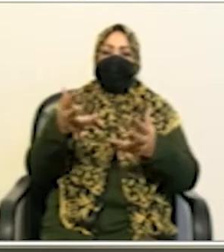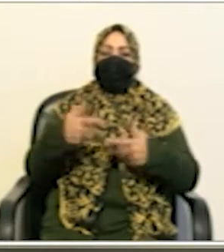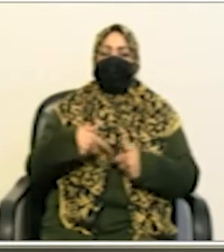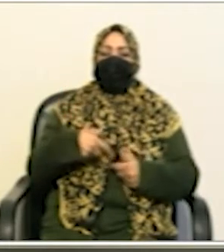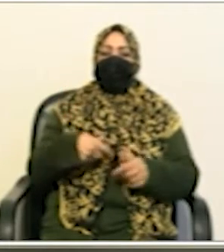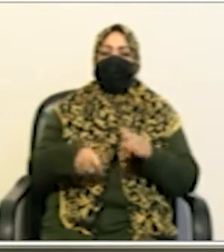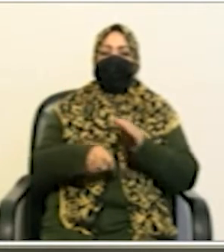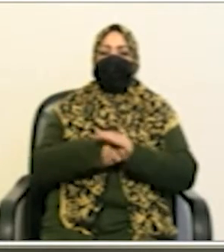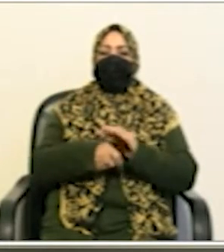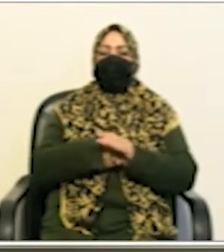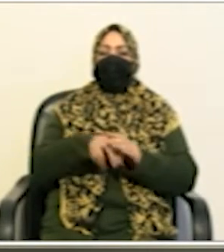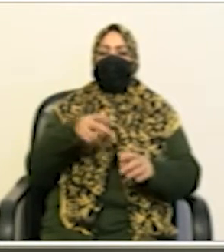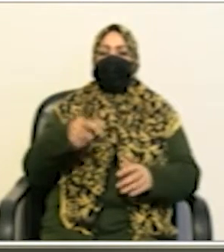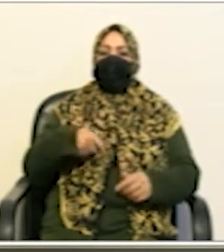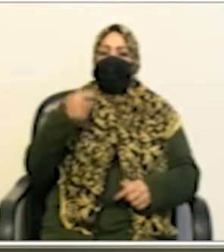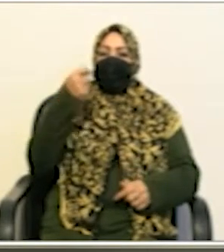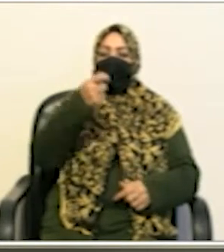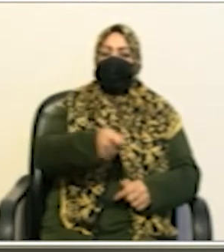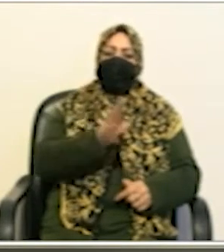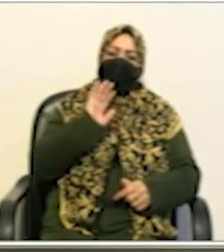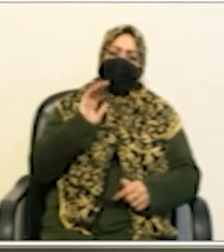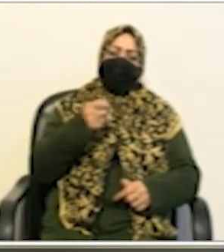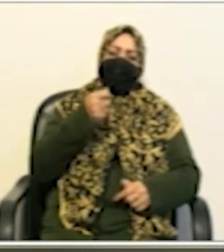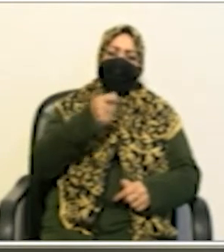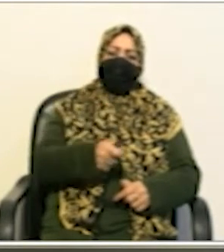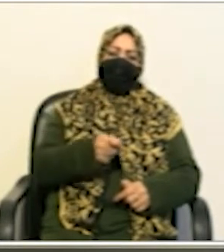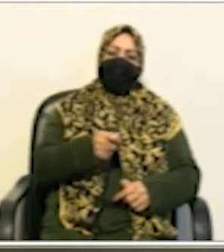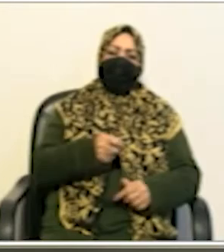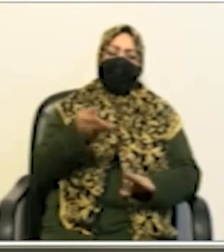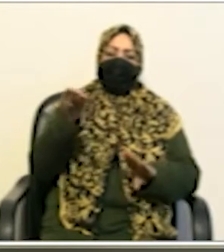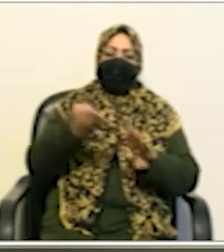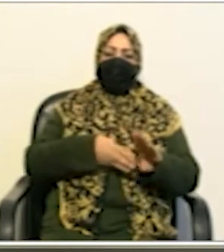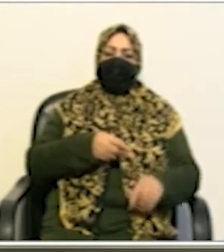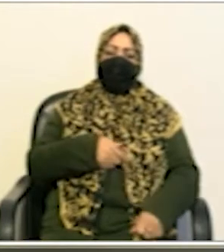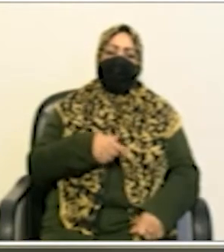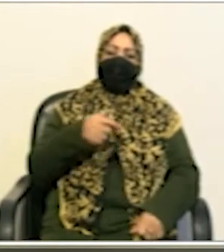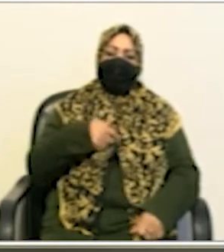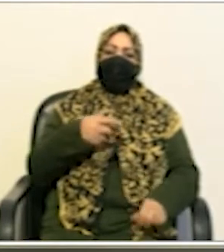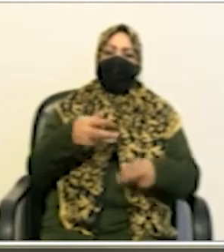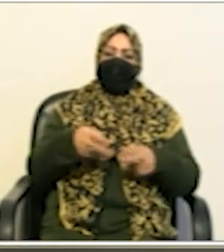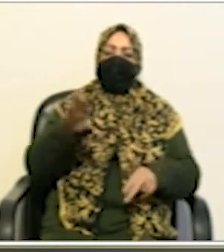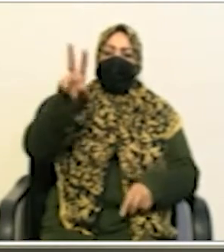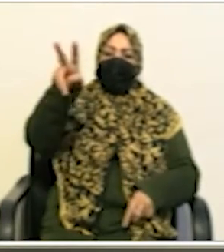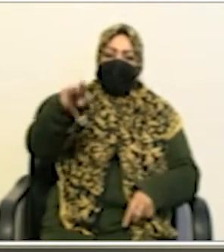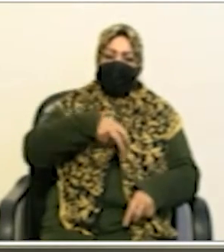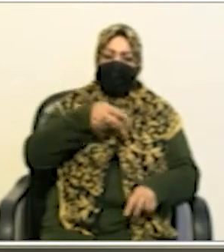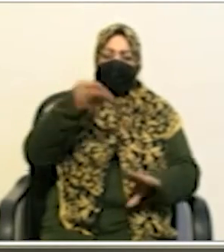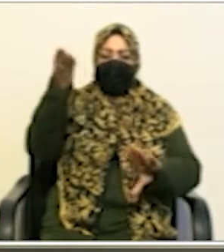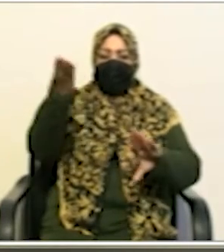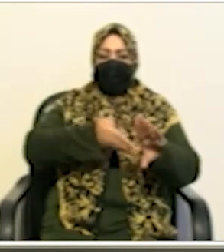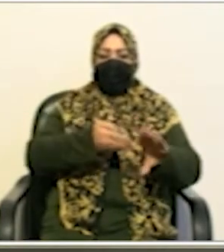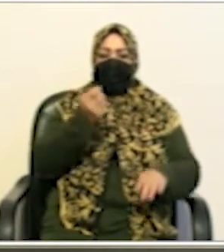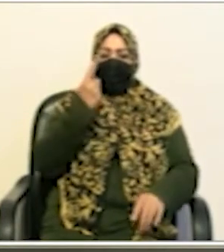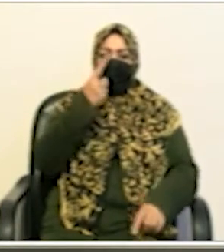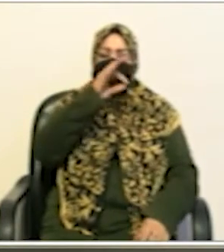فلوسك انت عندك فلوس في البطاقه قالت لك ان نسحب لك فلوسك عن طريق هذه الماكينه نبي دينار لا اشكال فيها فيهاش اي